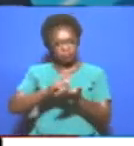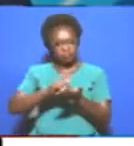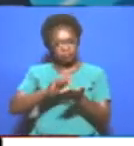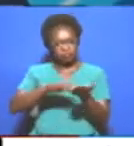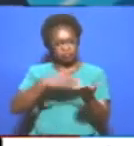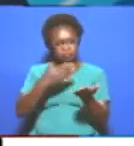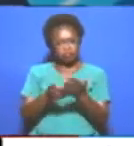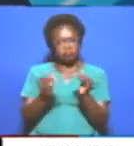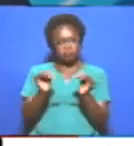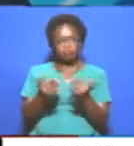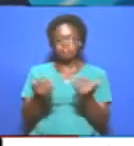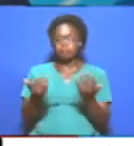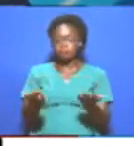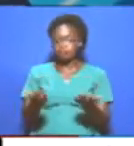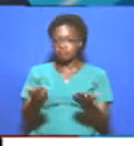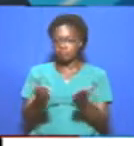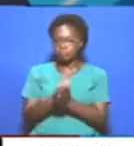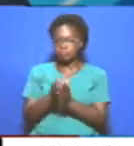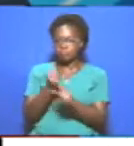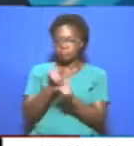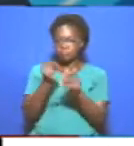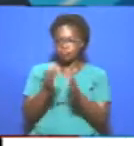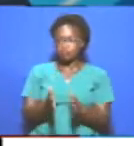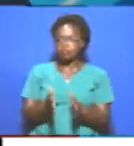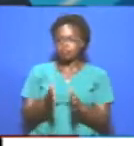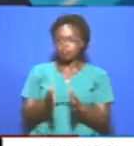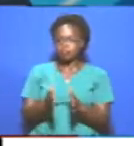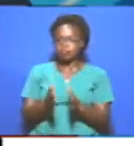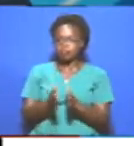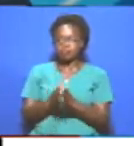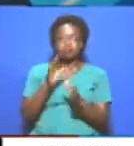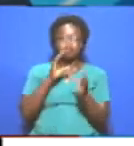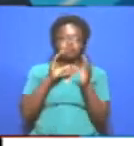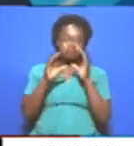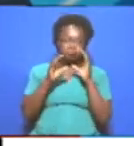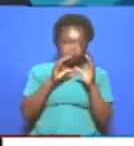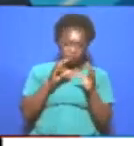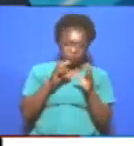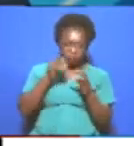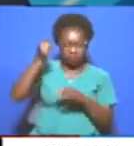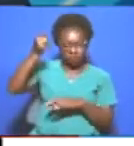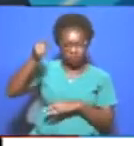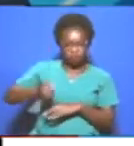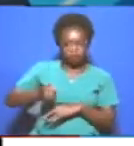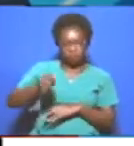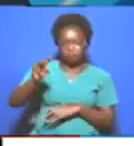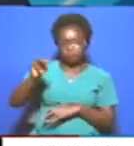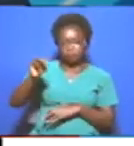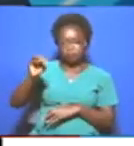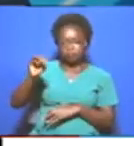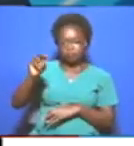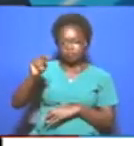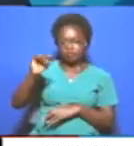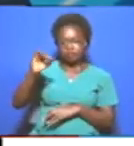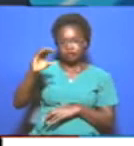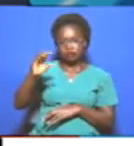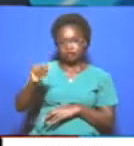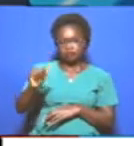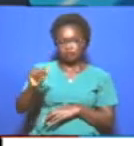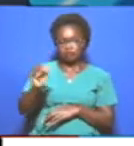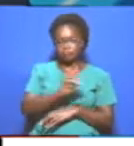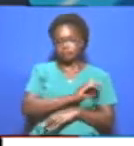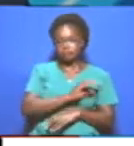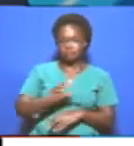kuhusu sera za wafanyikazi katika halmashauri ya mawasiliano. Jaji Monica Mbaru alikosoa hatua ya kamati